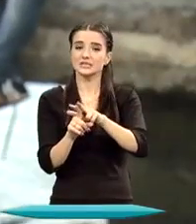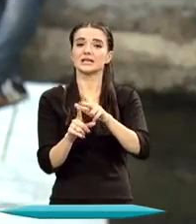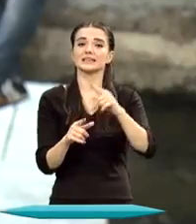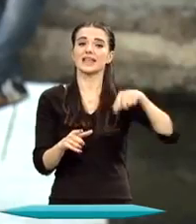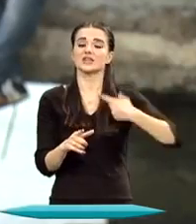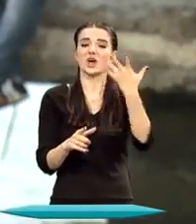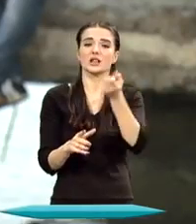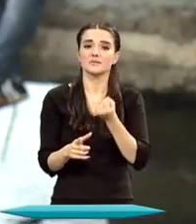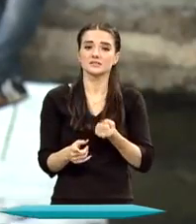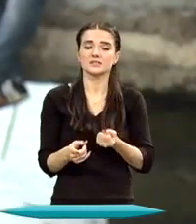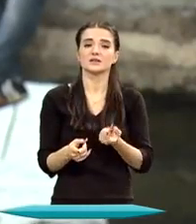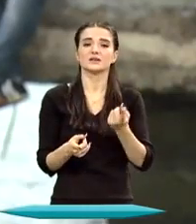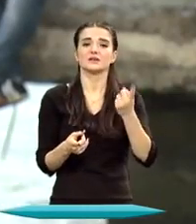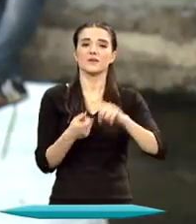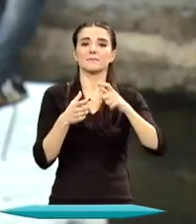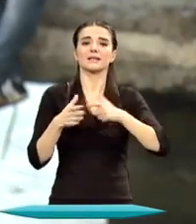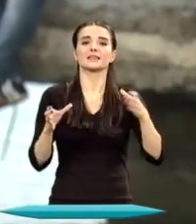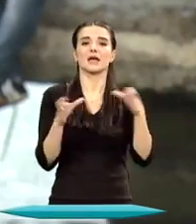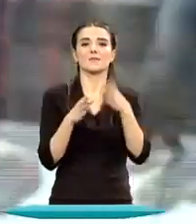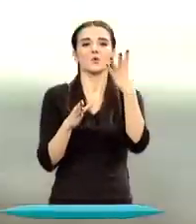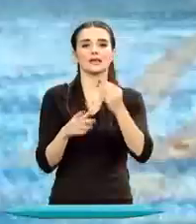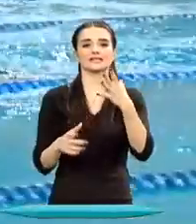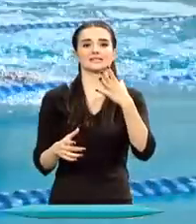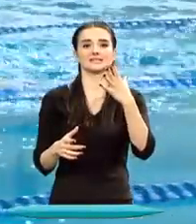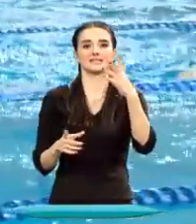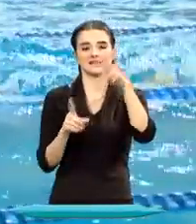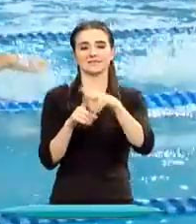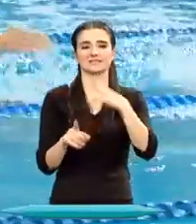derece alması ve milli takım olarak istiyoruz.